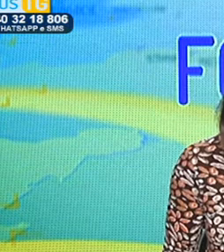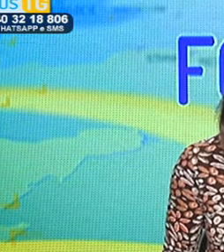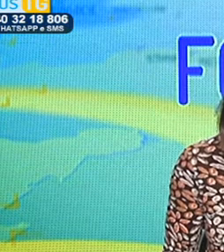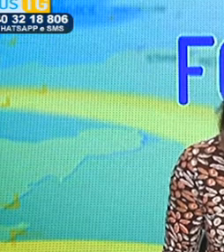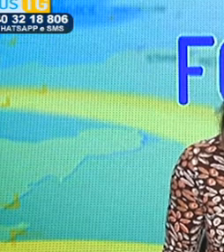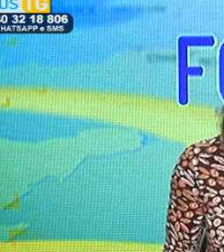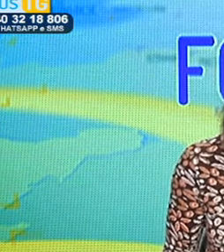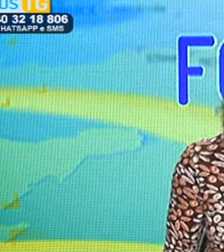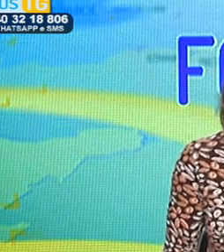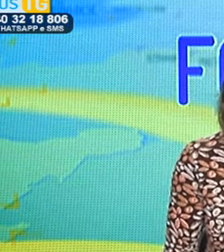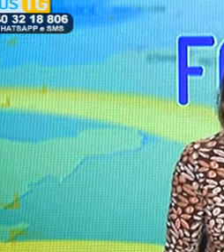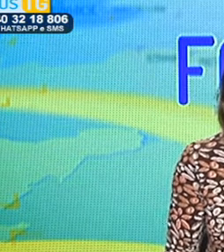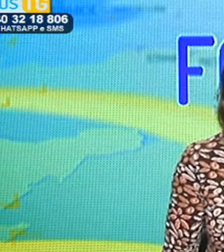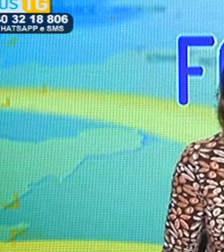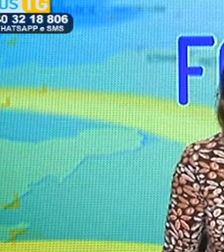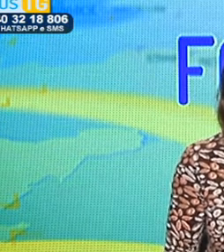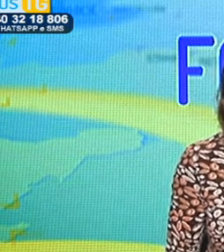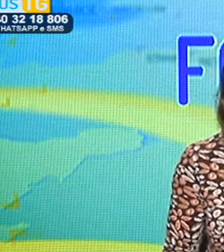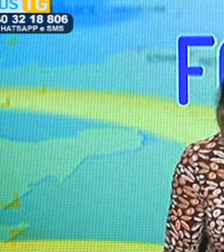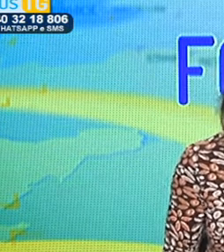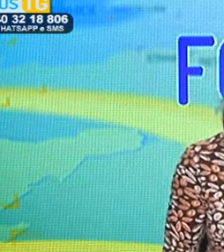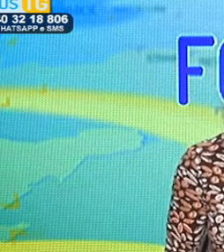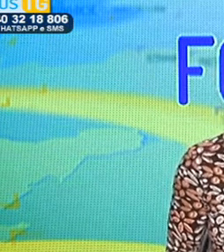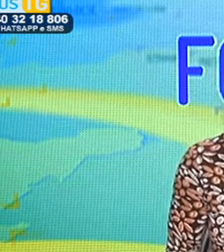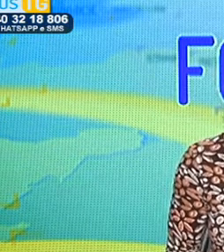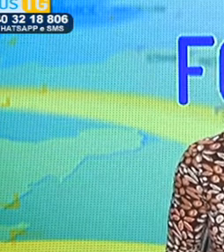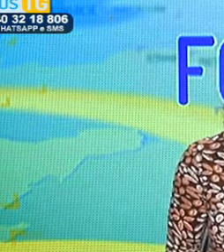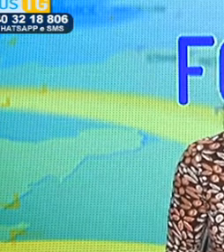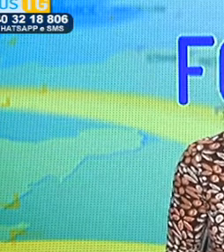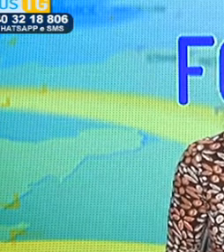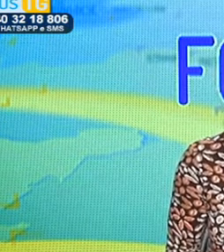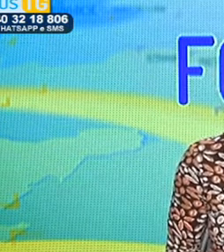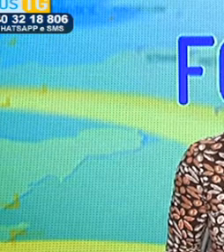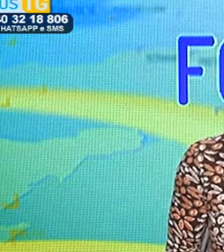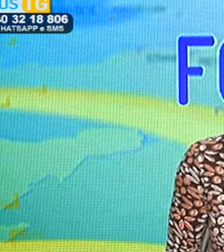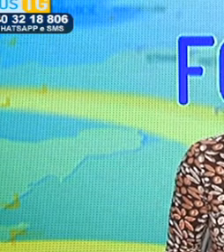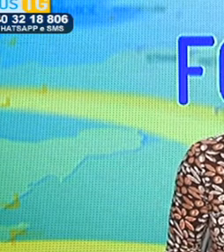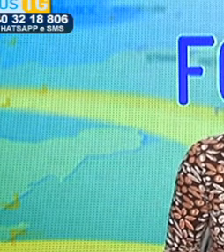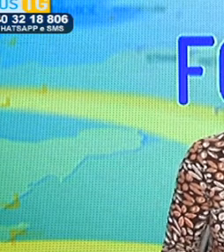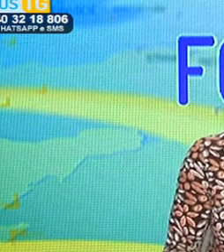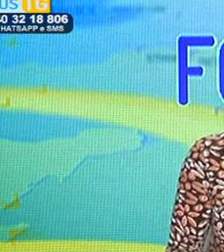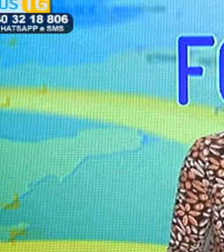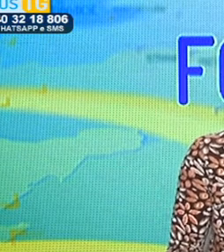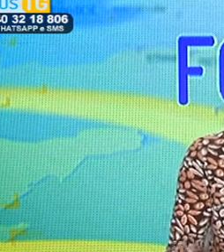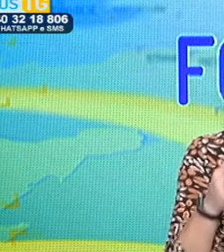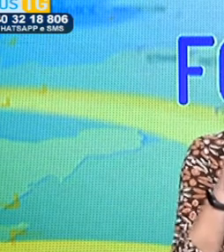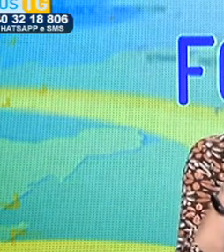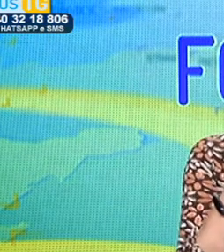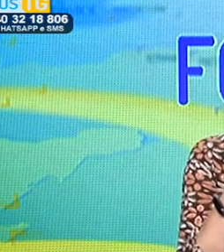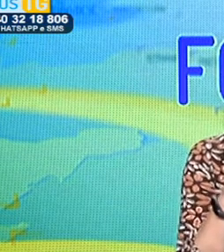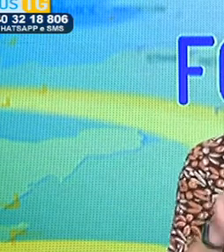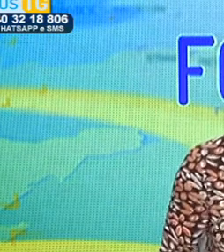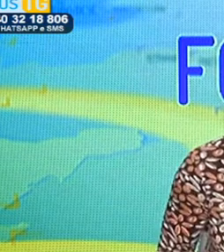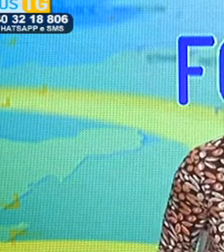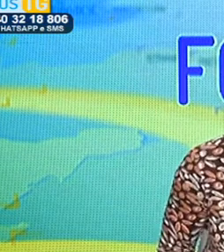Ambiente nel corso degli anni a sostegno dell'attività di messa in sicurezza e di bonifica del sito, che era stato compiuto direttamente